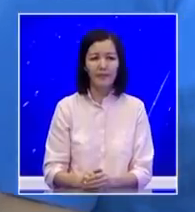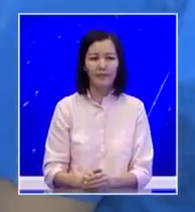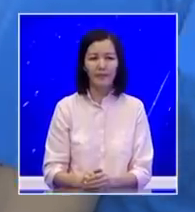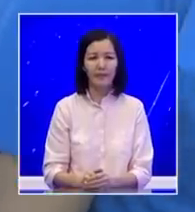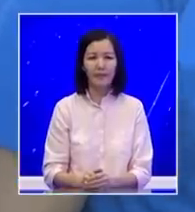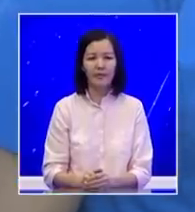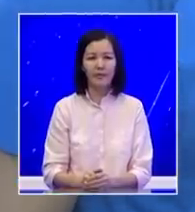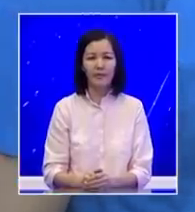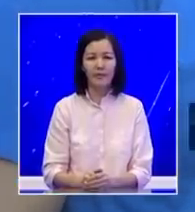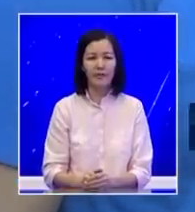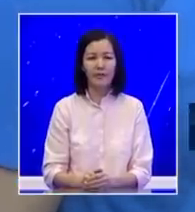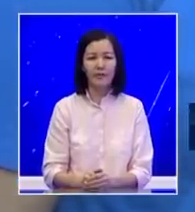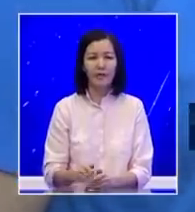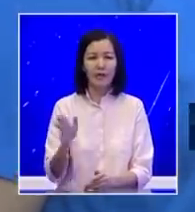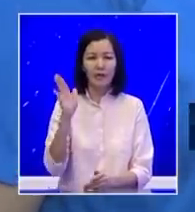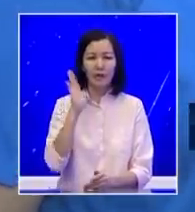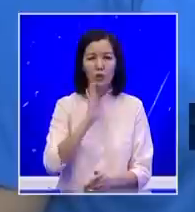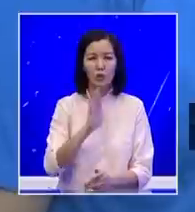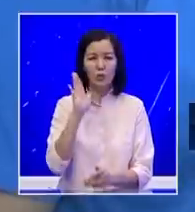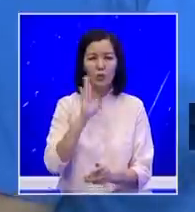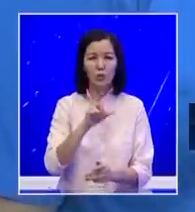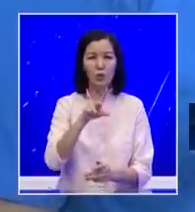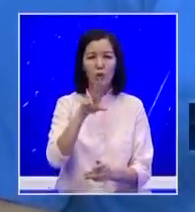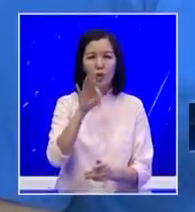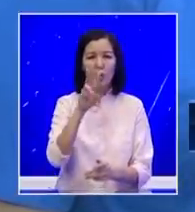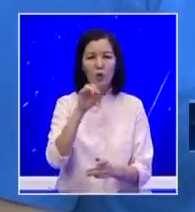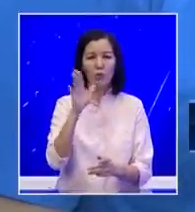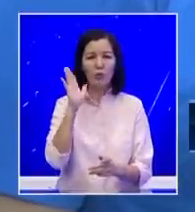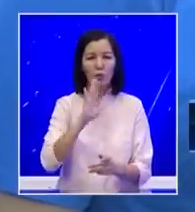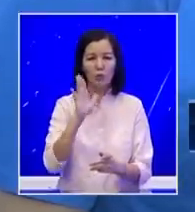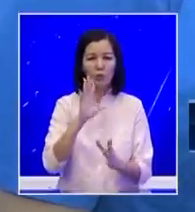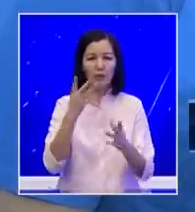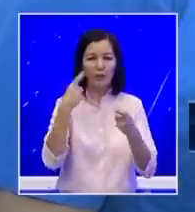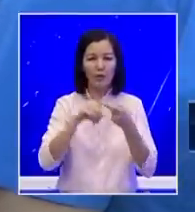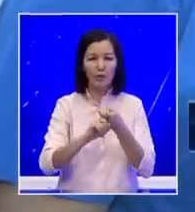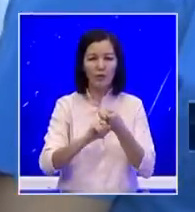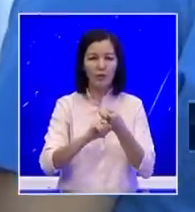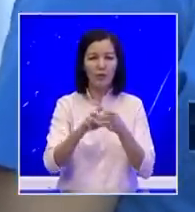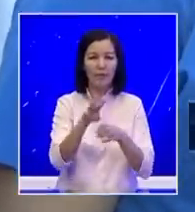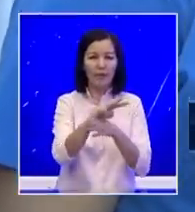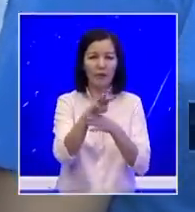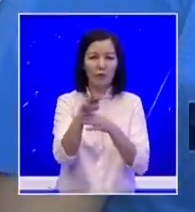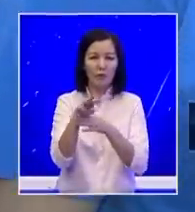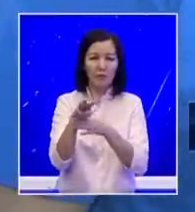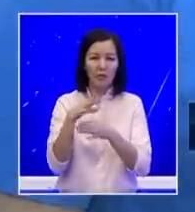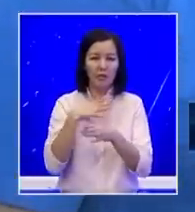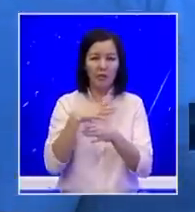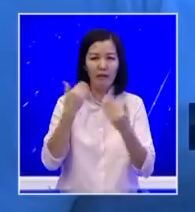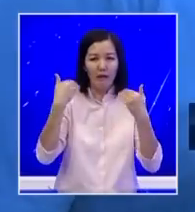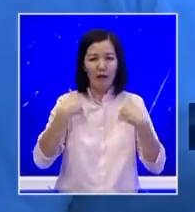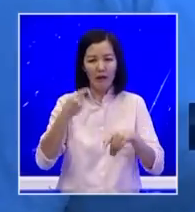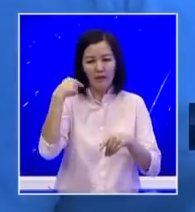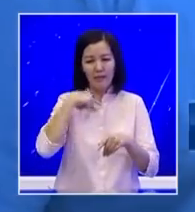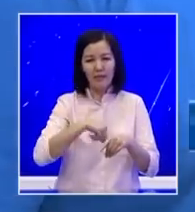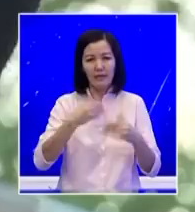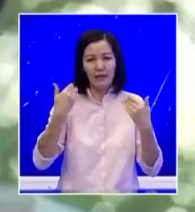Специальный раствор разводится в емкости. Арнайы ертінді ыдыста ерітіліп, насос арқылы шашырайды. Оның адам ағзасымен киіміне